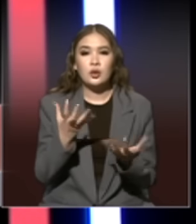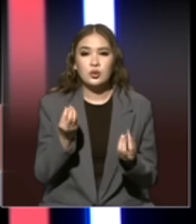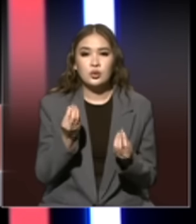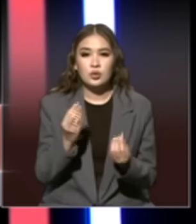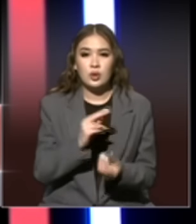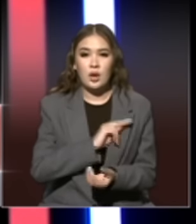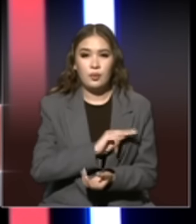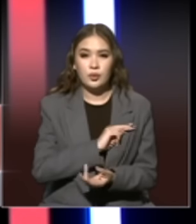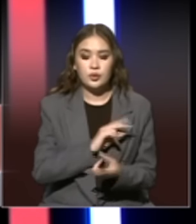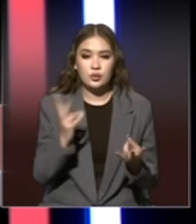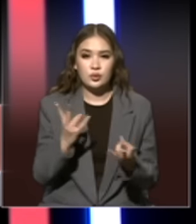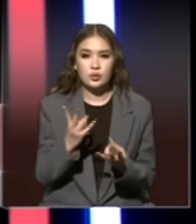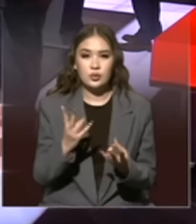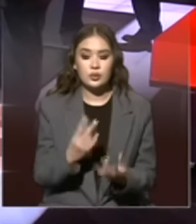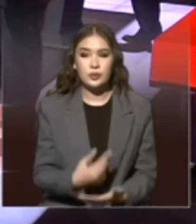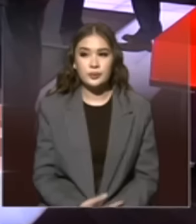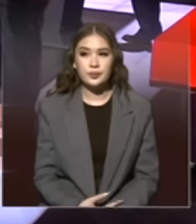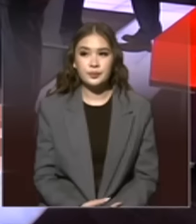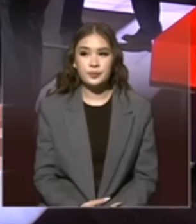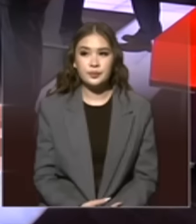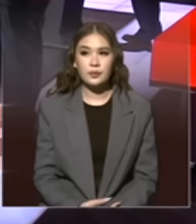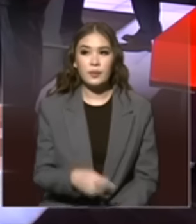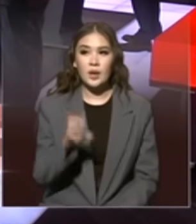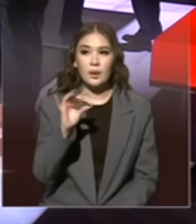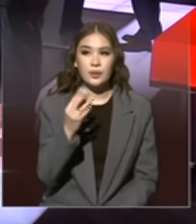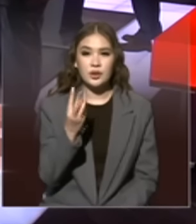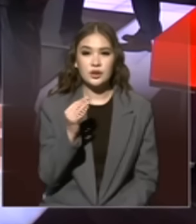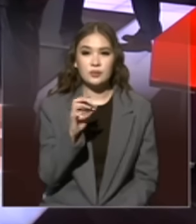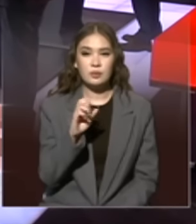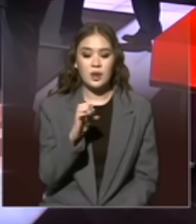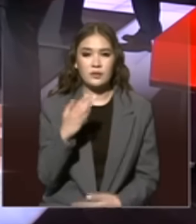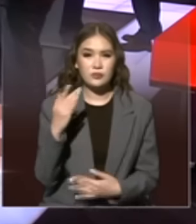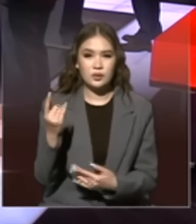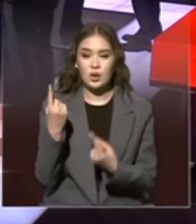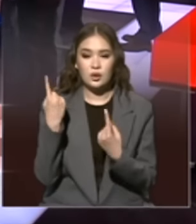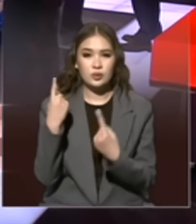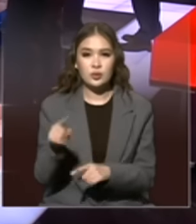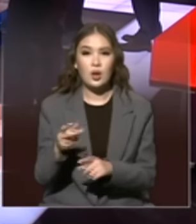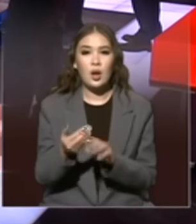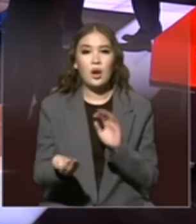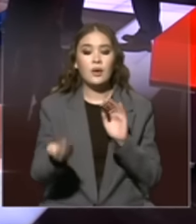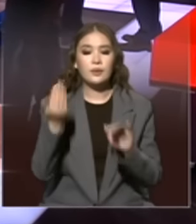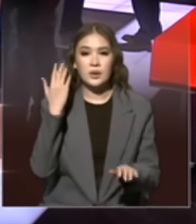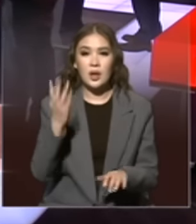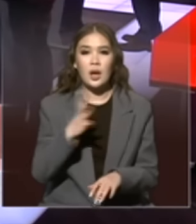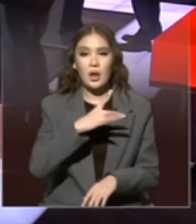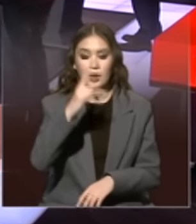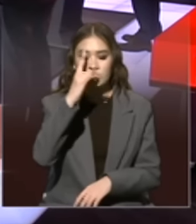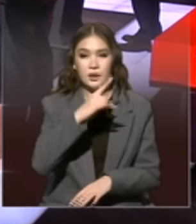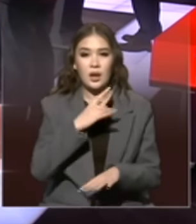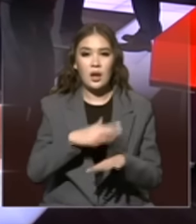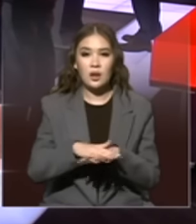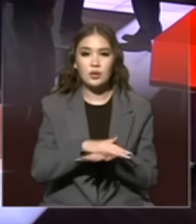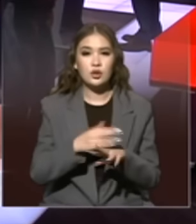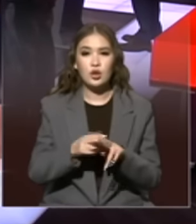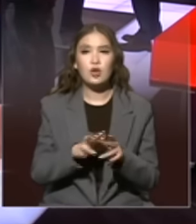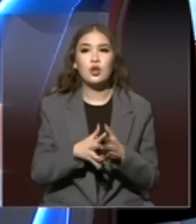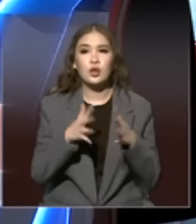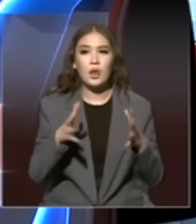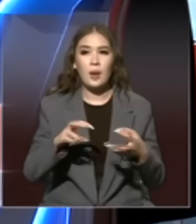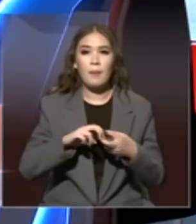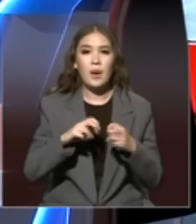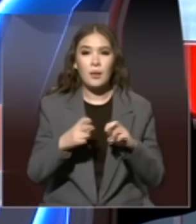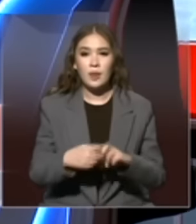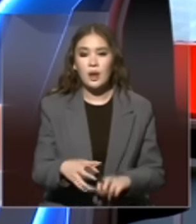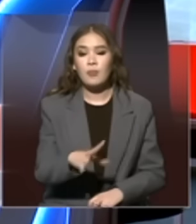санайсыздар? Ойлаймын, бұл бар ғой. Негізі Бишімбаевтың ісі емес, бұл бұған дейін қазақ халқының жаңа үлкен проблемасы айналған.